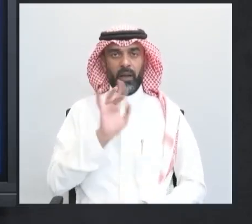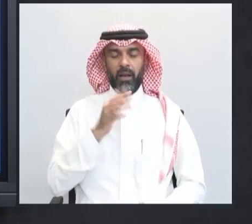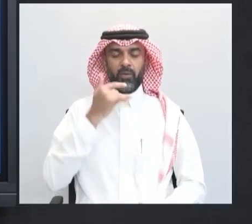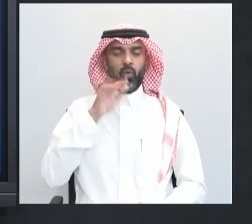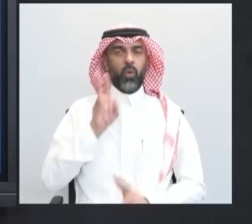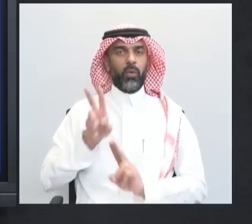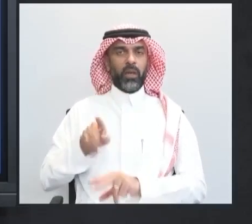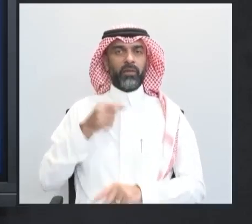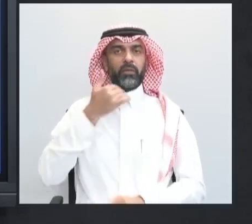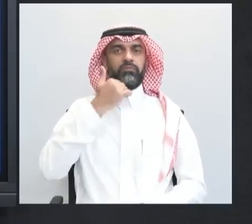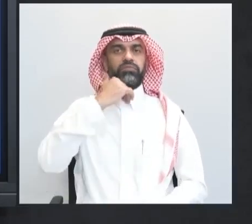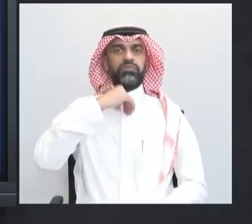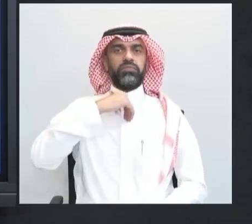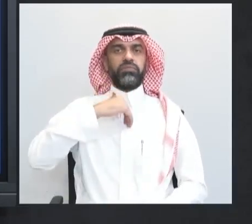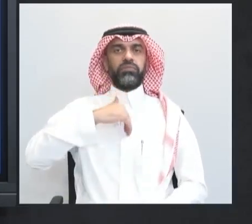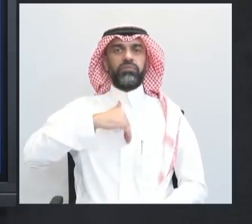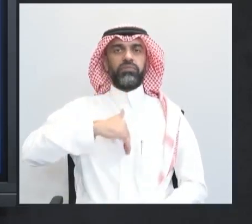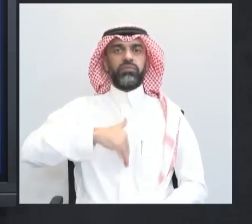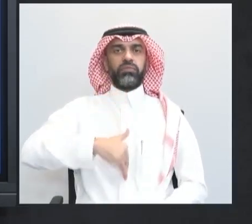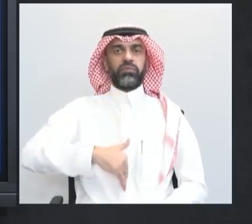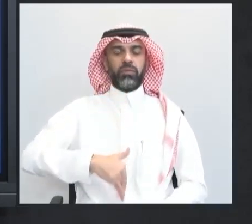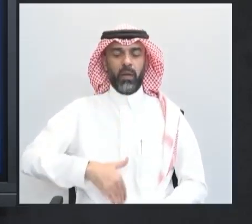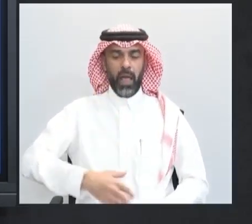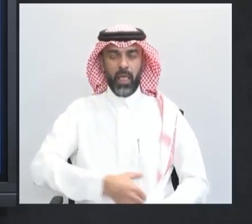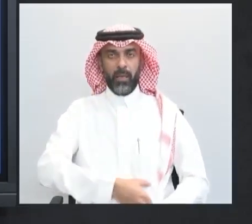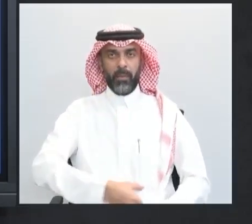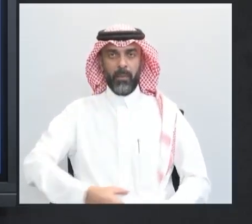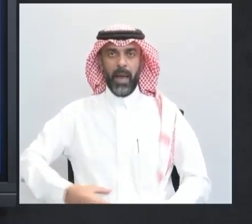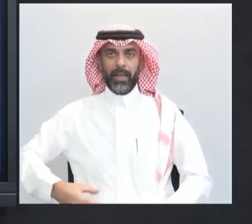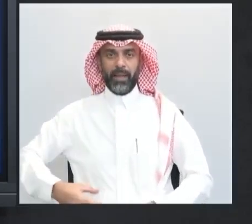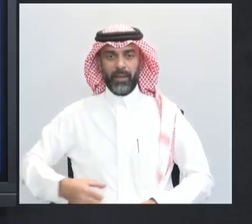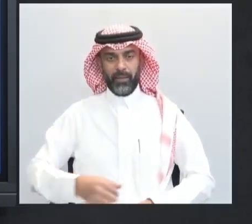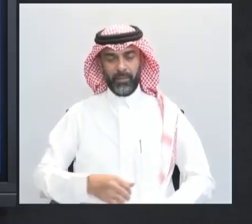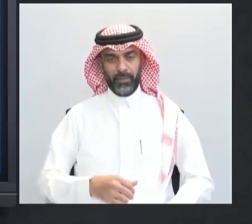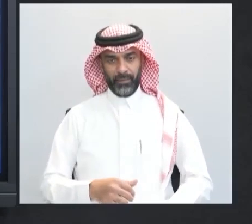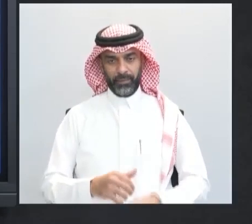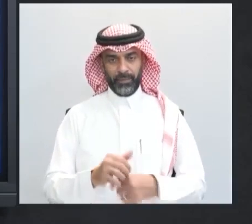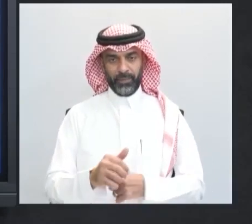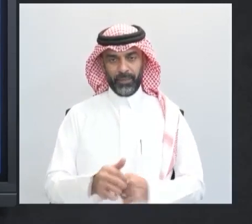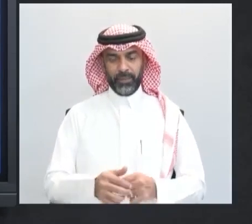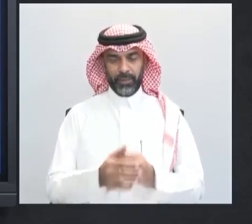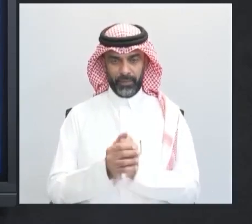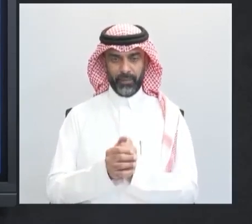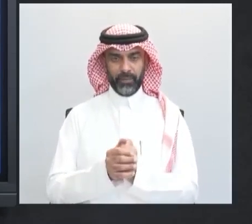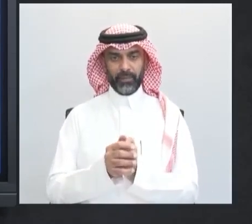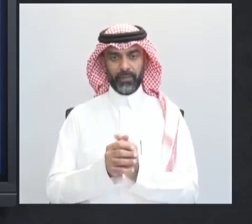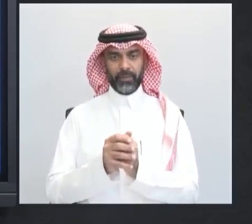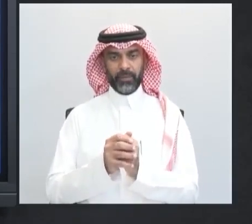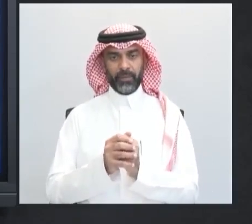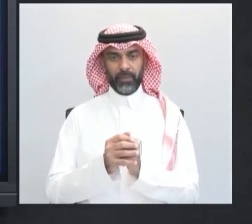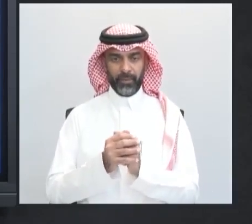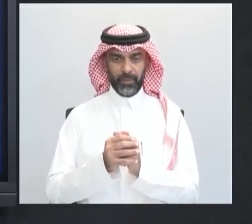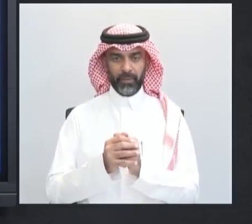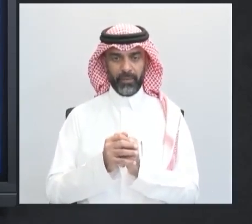الثالث يمر الطعام عبر العضلات الملسا عبر هذه الخلايا الملسا ويمر في اتجاه واحد حتى